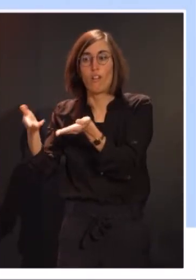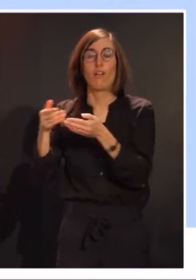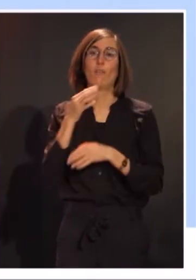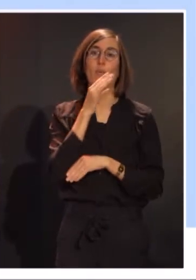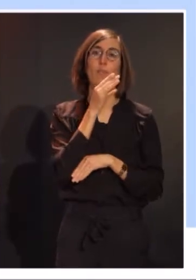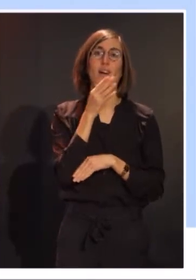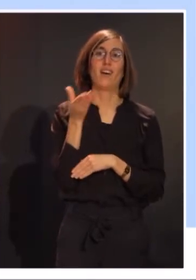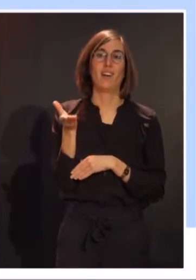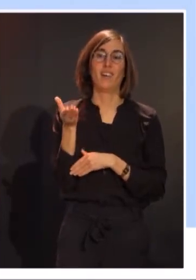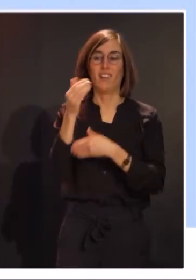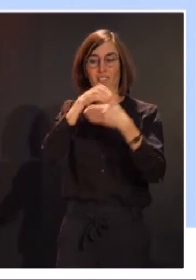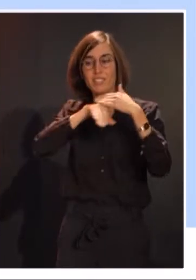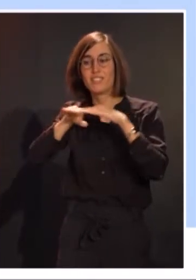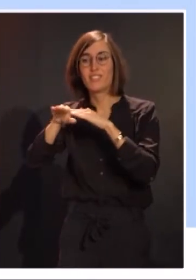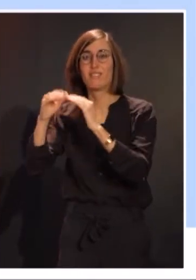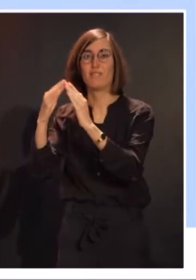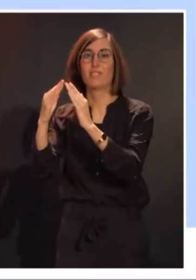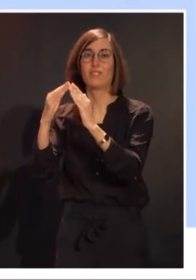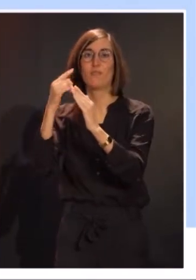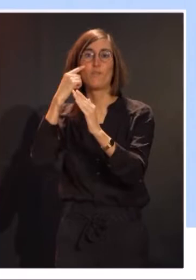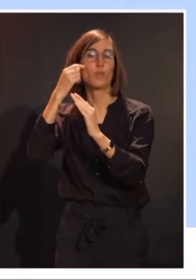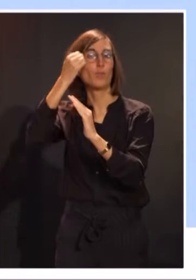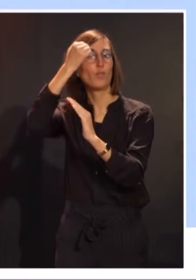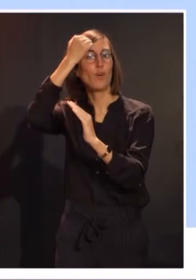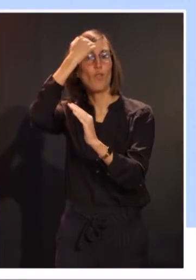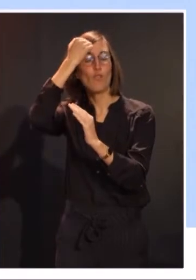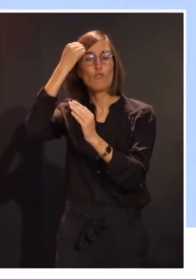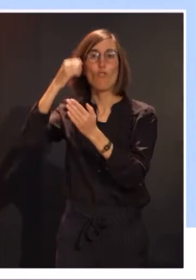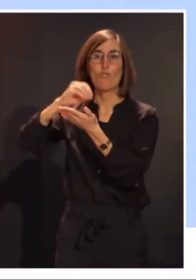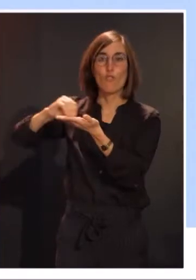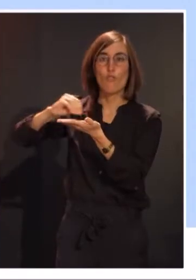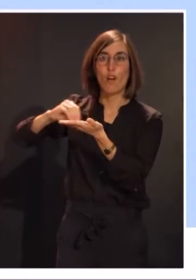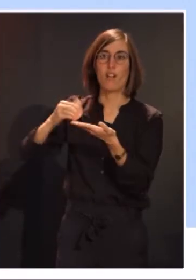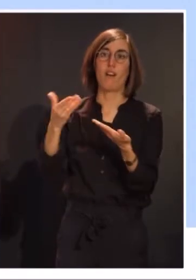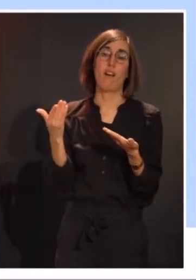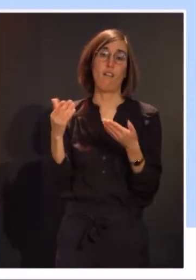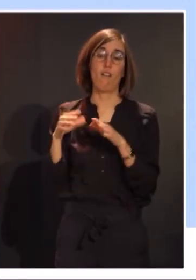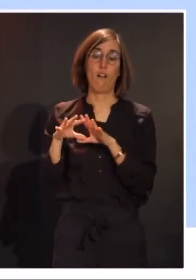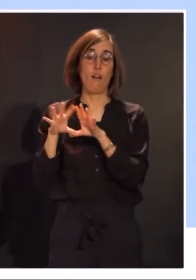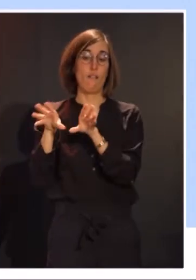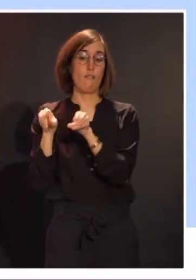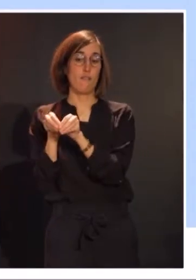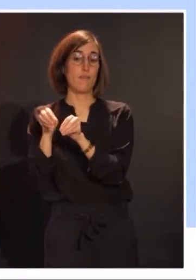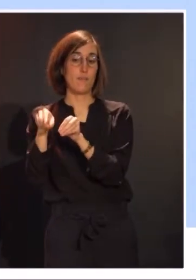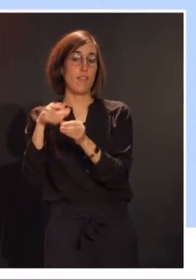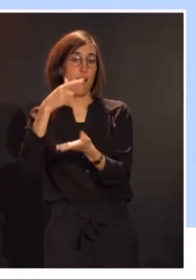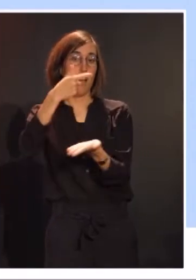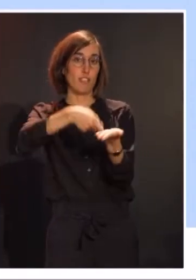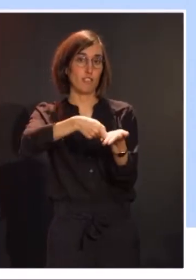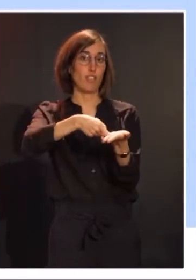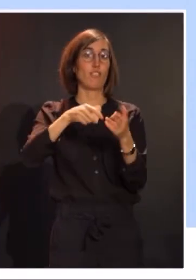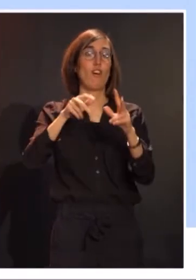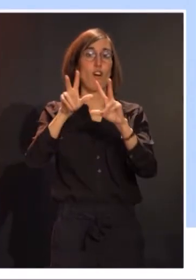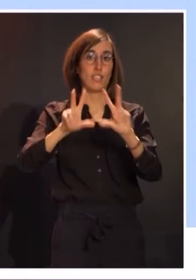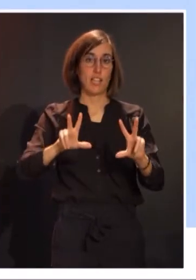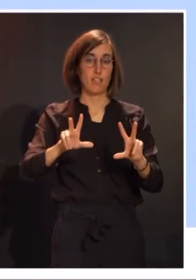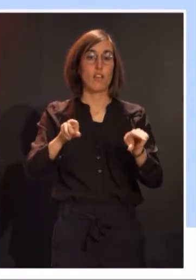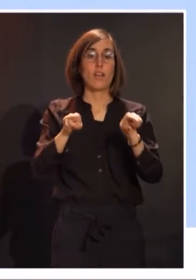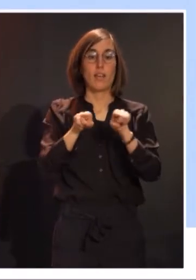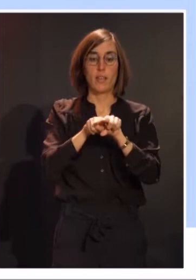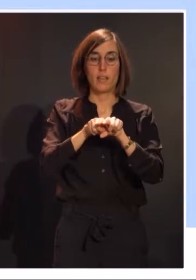compensation. Donc la famille a choisi d'acheter le matériel, un ordinateur et une réglette scanner pour